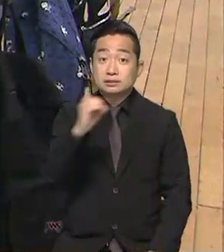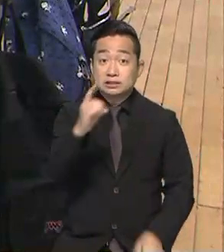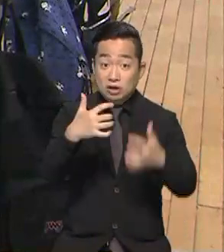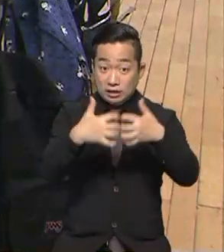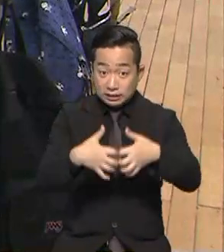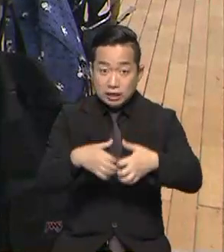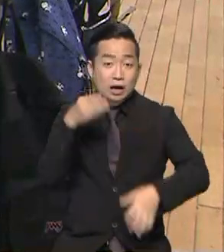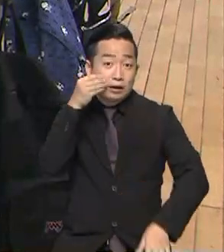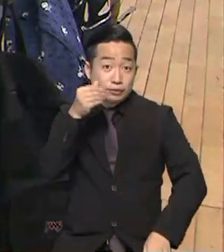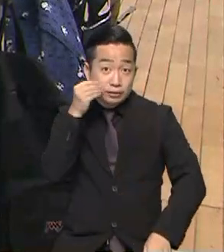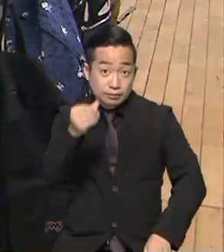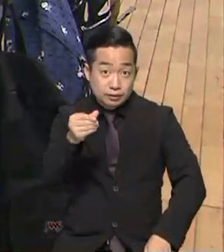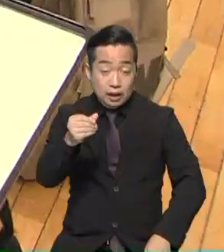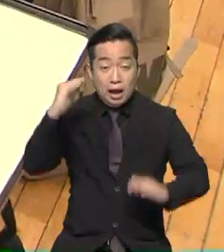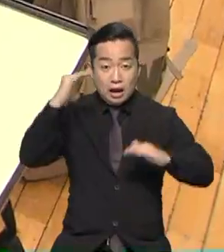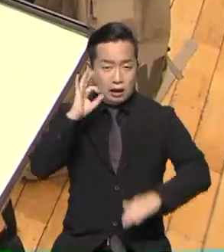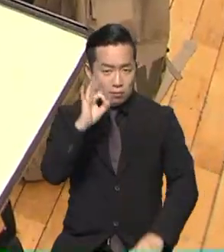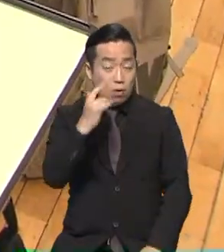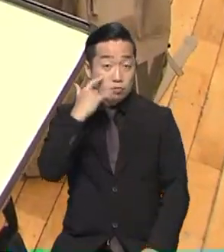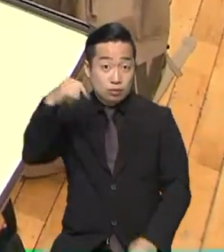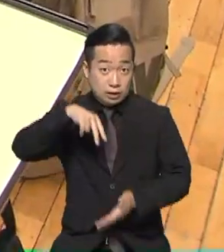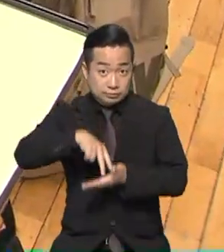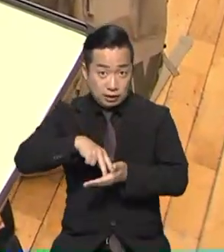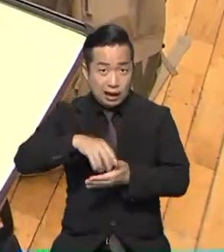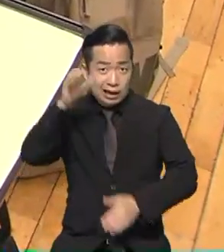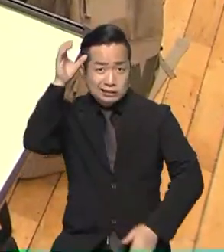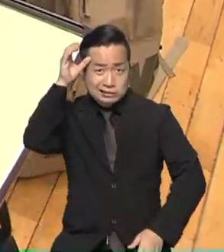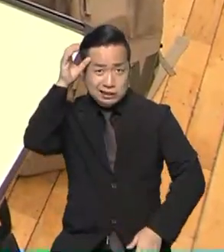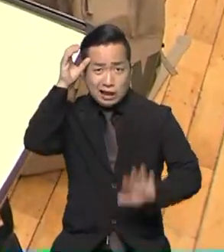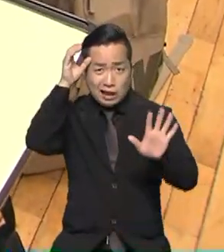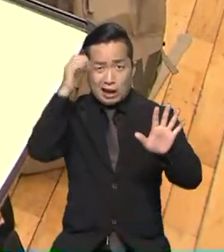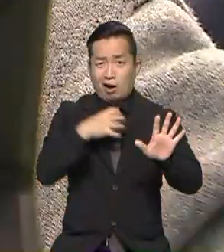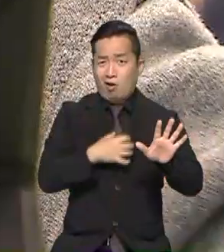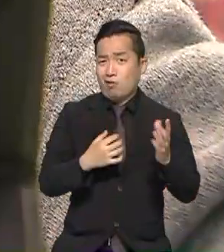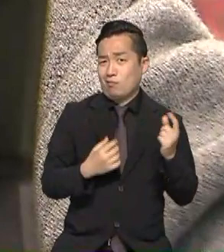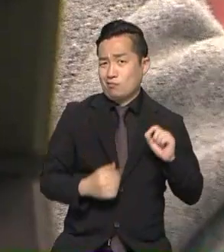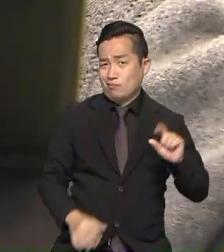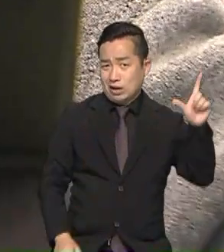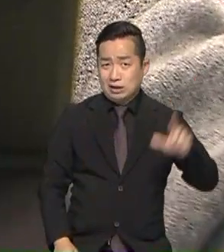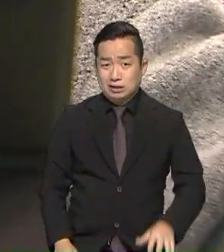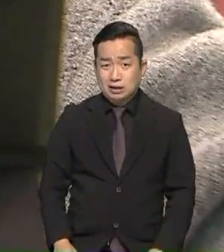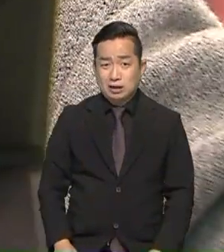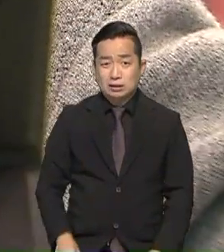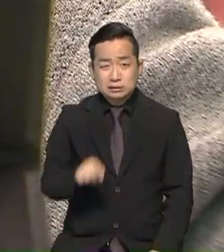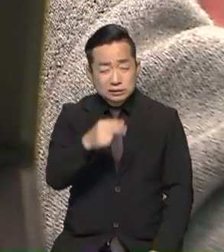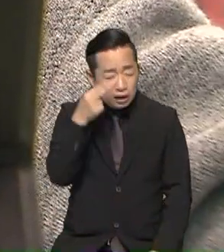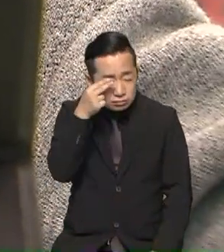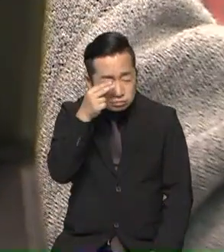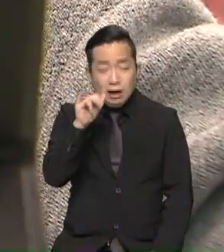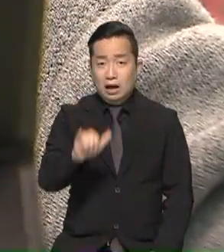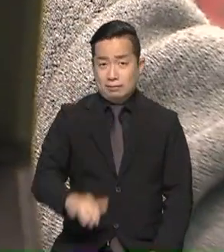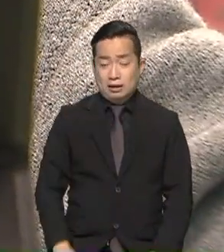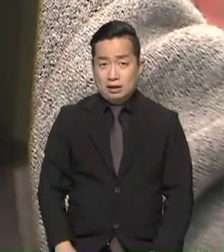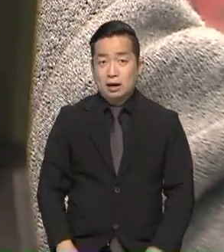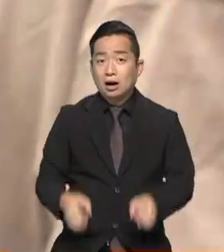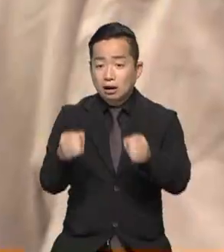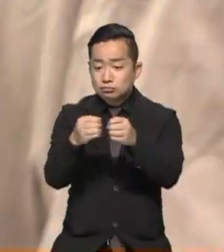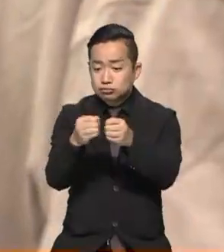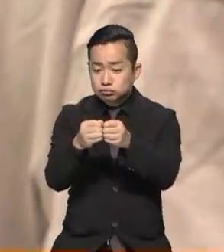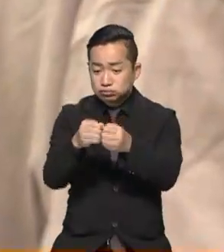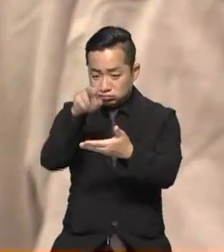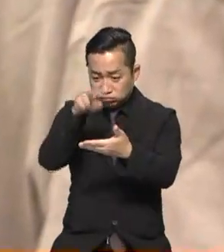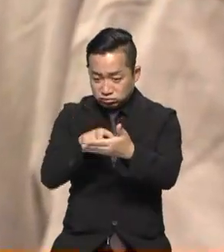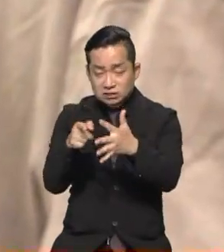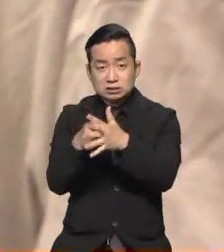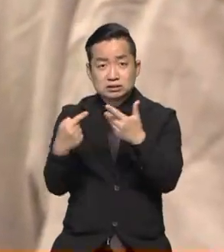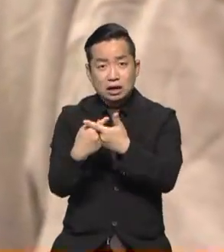기기를 능숙하게 다루는 아이들을 보는 부모들은 기대보다 걱정이 앞섭니다. 지나치게 의존하진 않을지, 문해력 발달엔 지장이